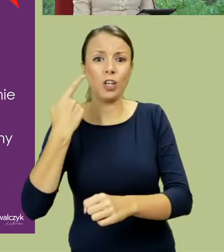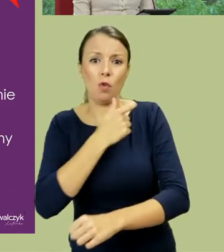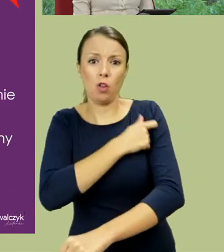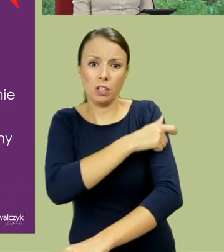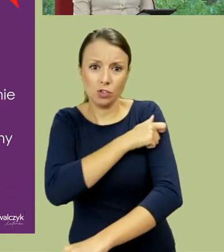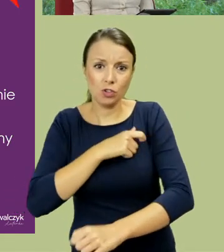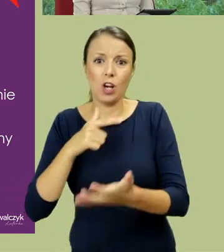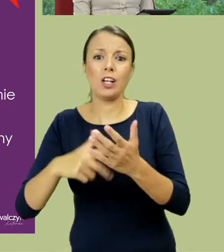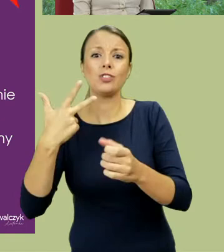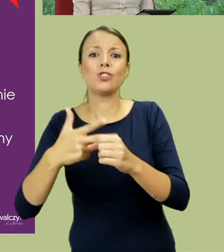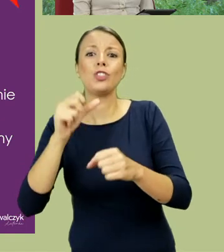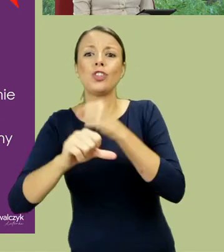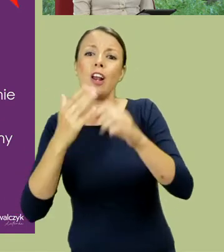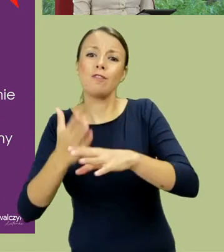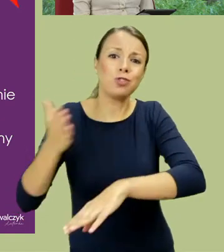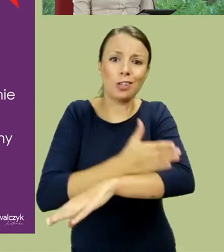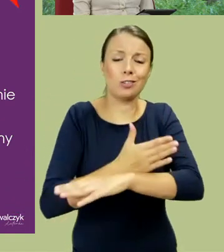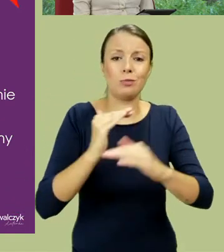Czerwony Krzyż.